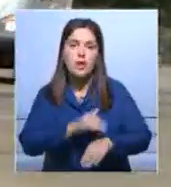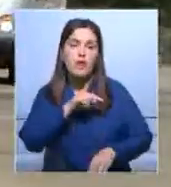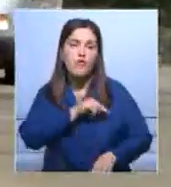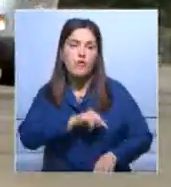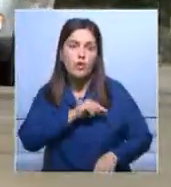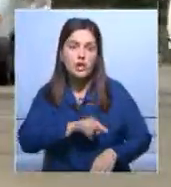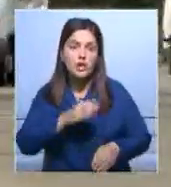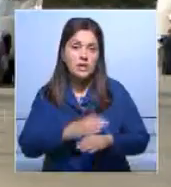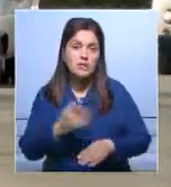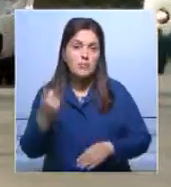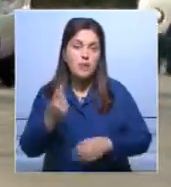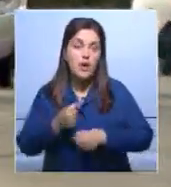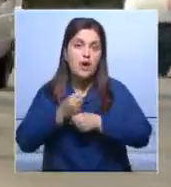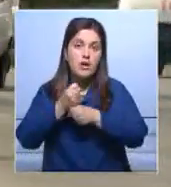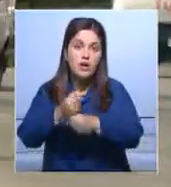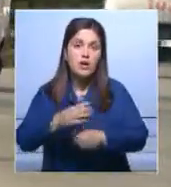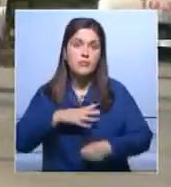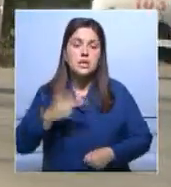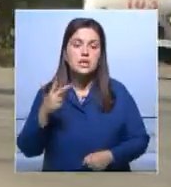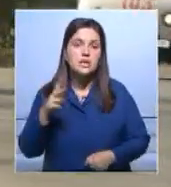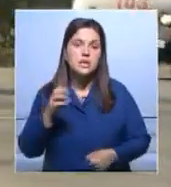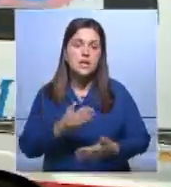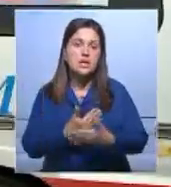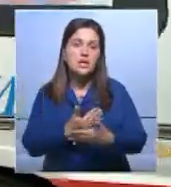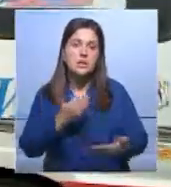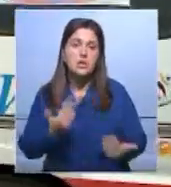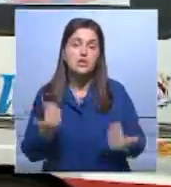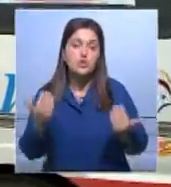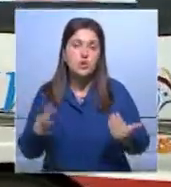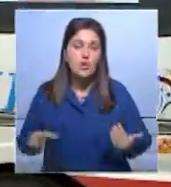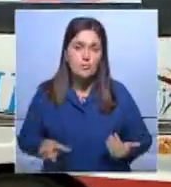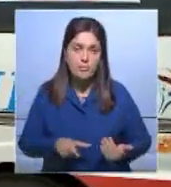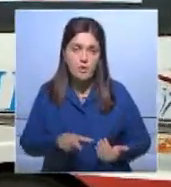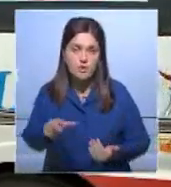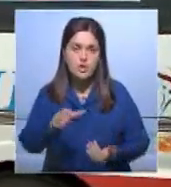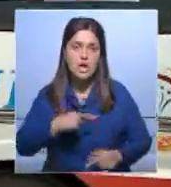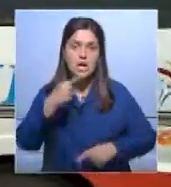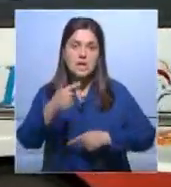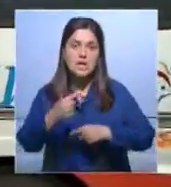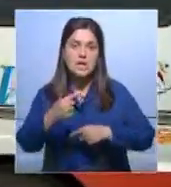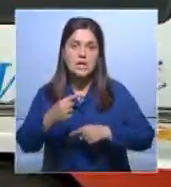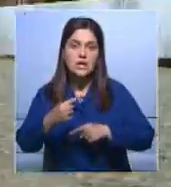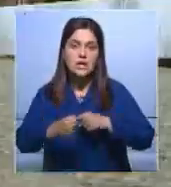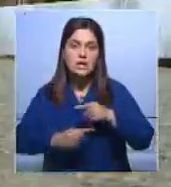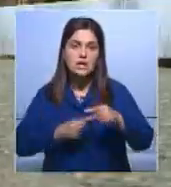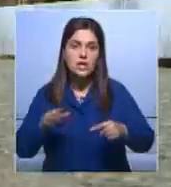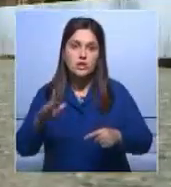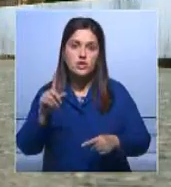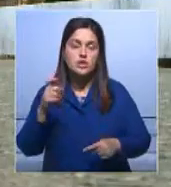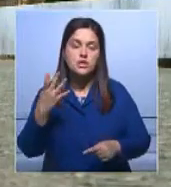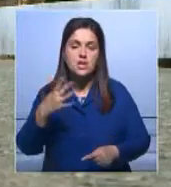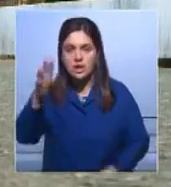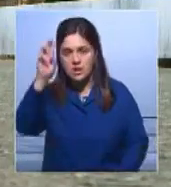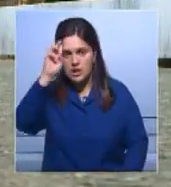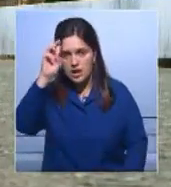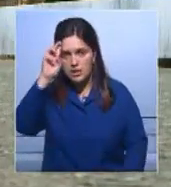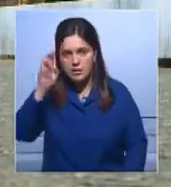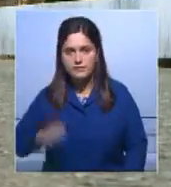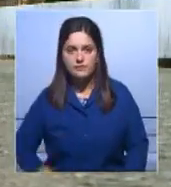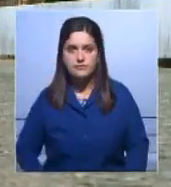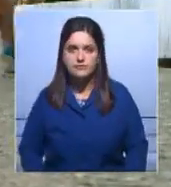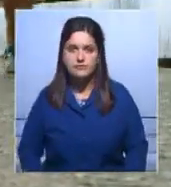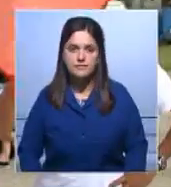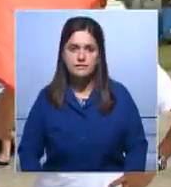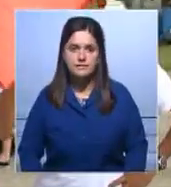воли. Первая факельная эстафета прошла почти 30 лет назад. Сейчас ее маршрут пролегает по территории 140 стран.